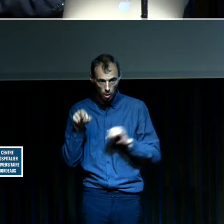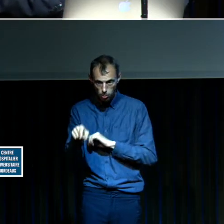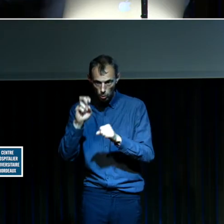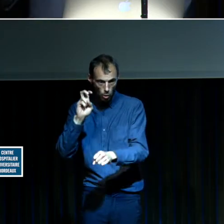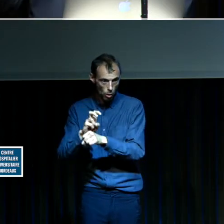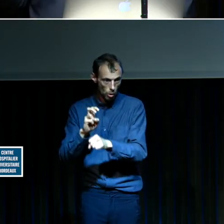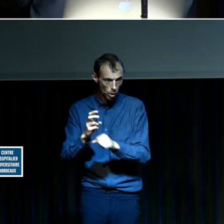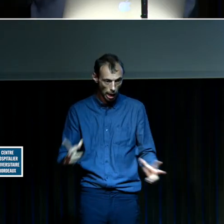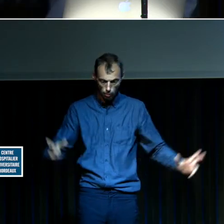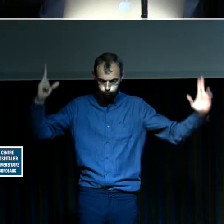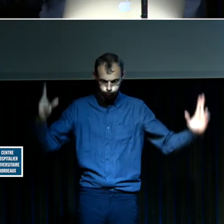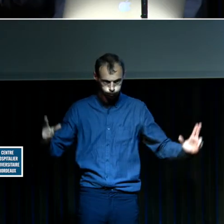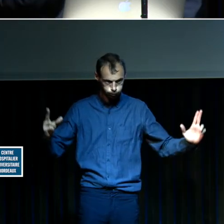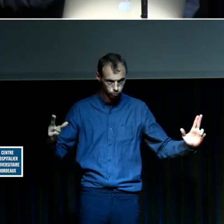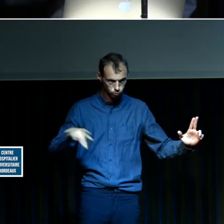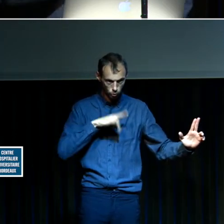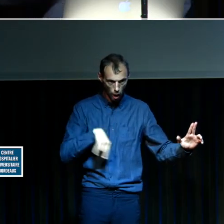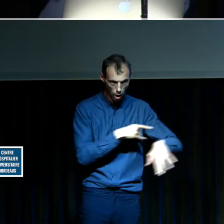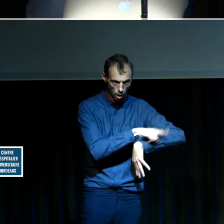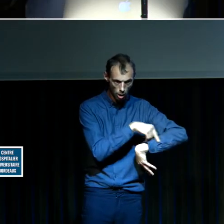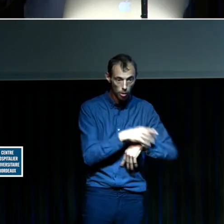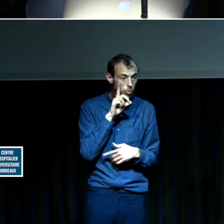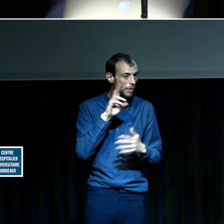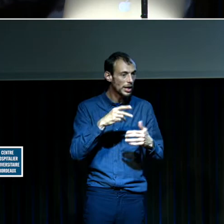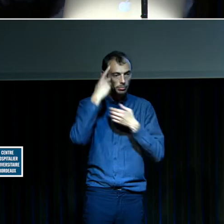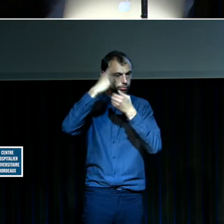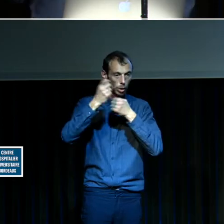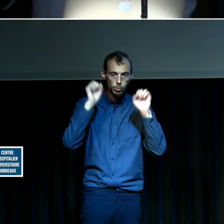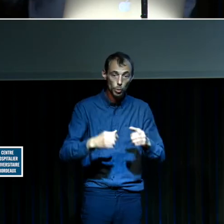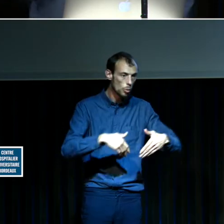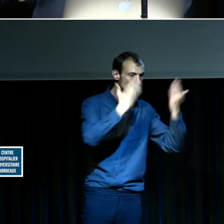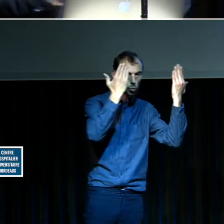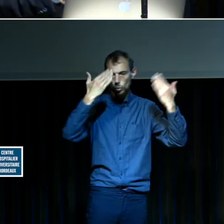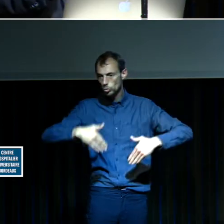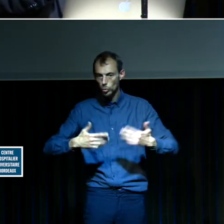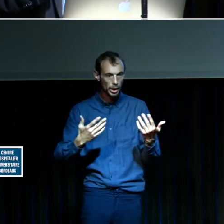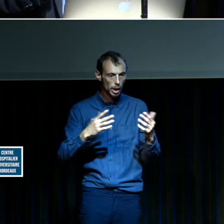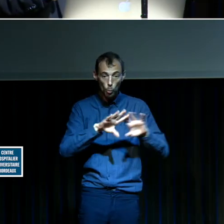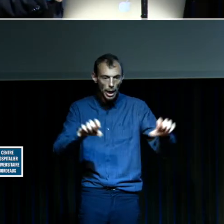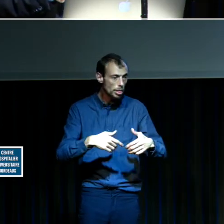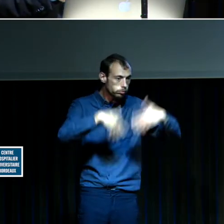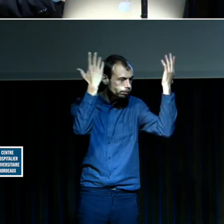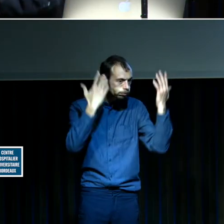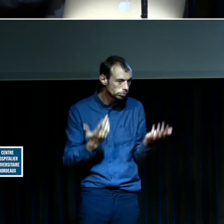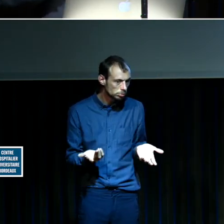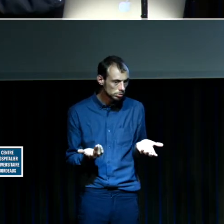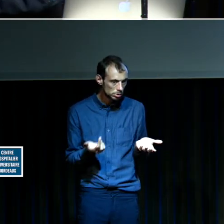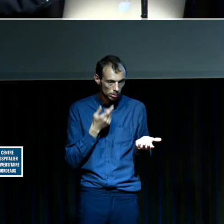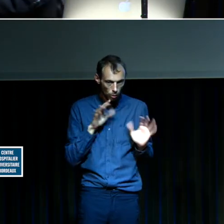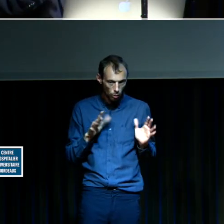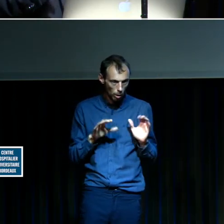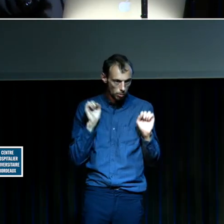les jours pour répondre aux urgences, parce que les AVC, ça arrive le jour, la nuit, le week-end, le 1er et le 11 novembre. Donc, depuis